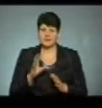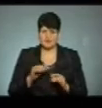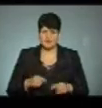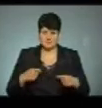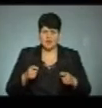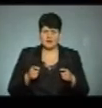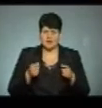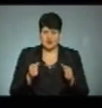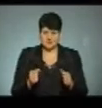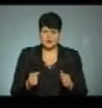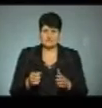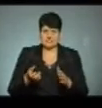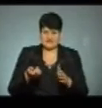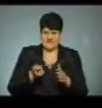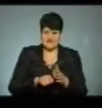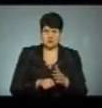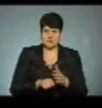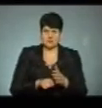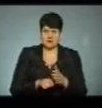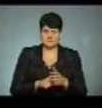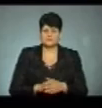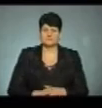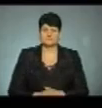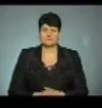коляску, зафіксували.